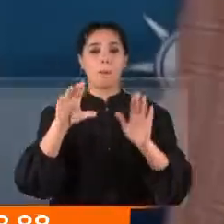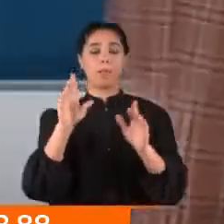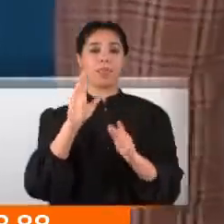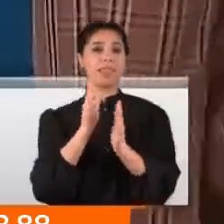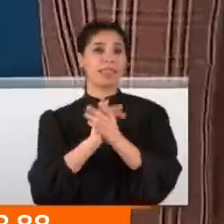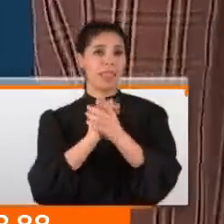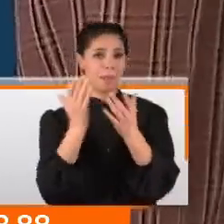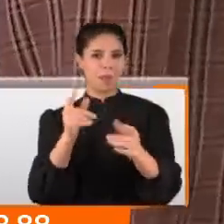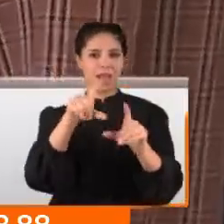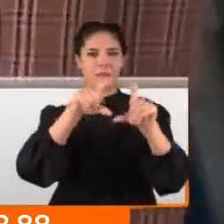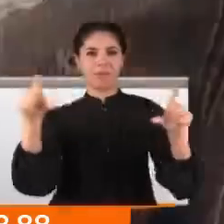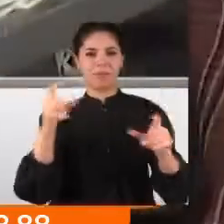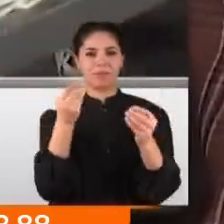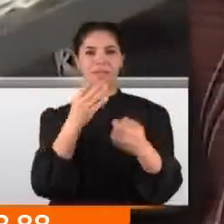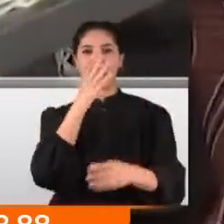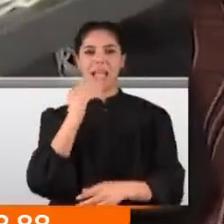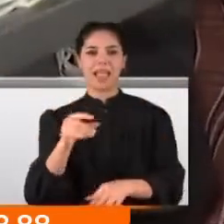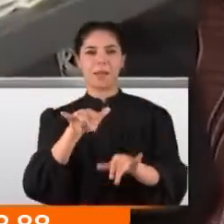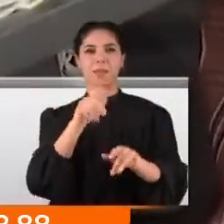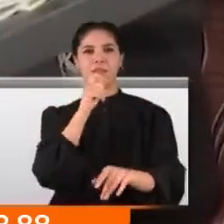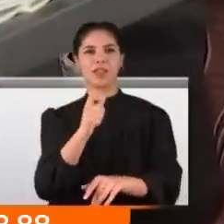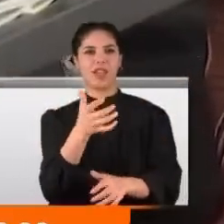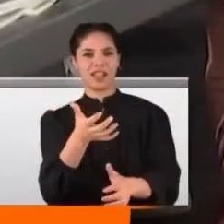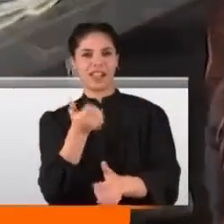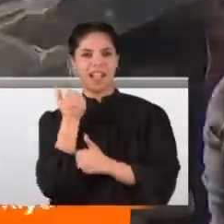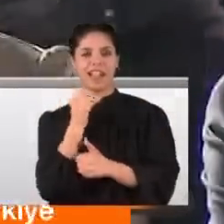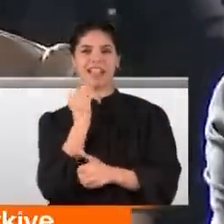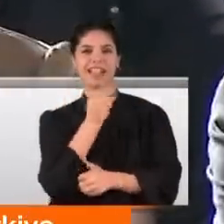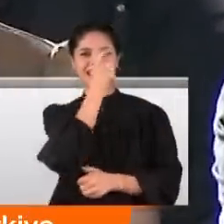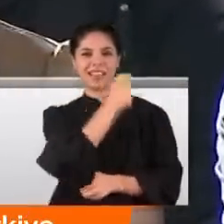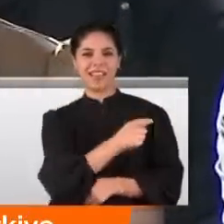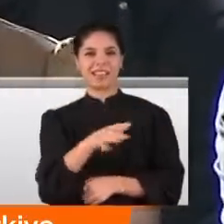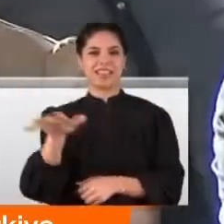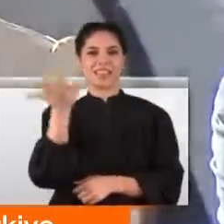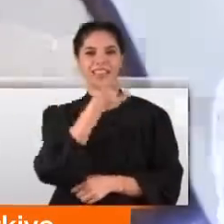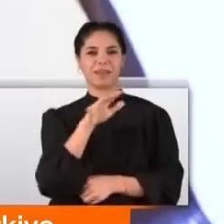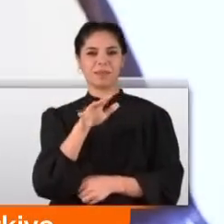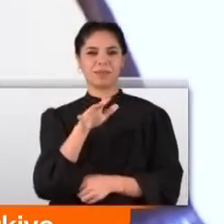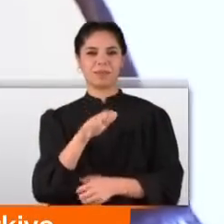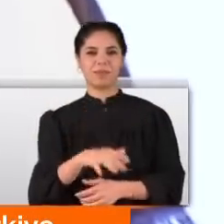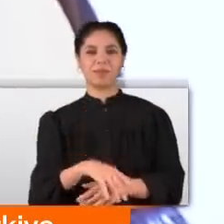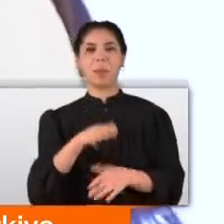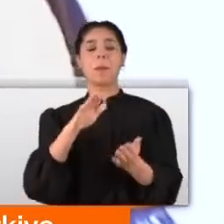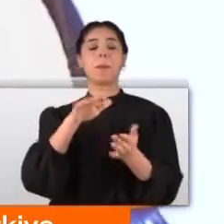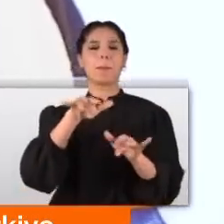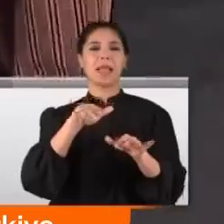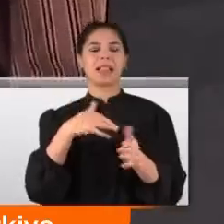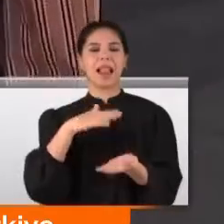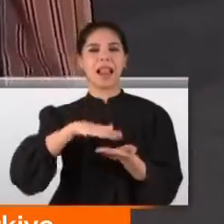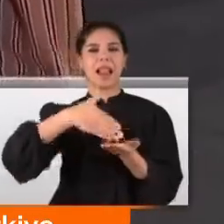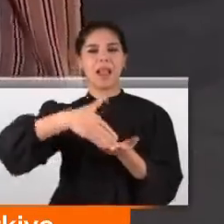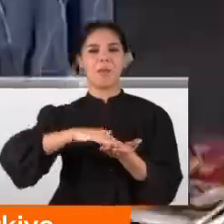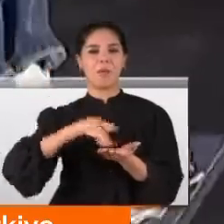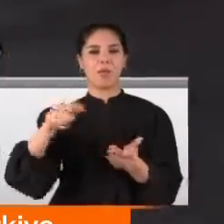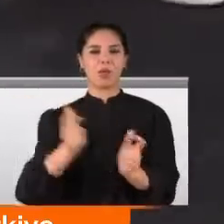imzalatan genç, hediye olarak istediği bilgisayarın sözünü alınca salonda olanlar oldu. Mahmut Bey. Laptopu bugün veriyoruz. Toplantıdan